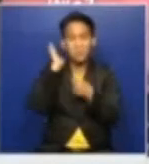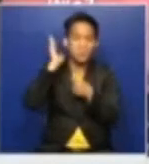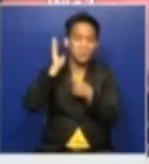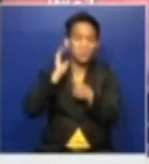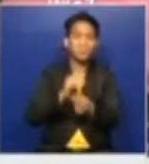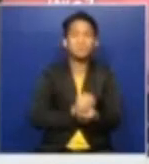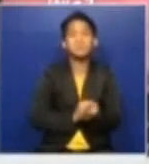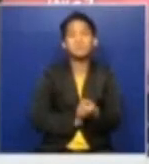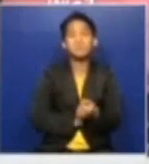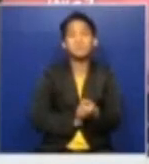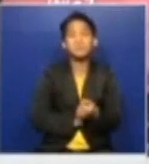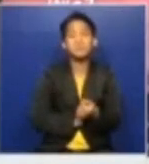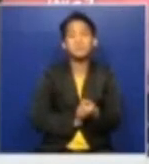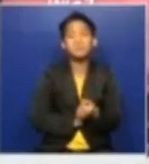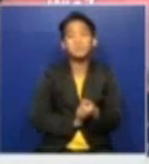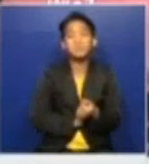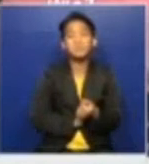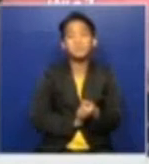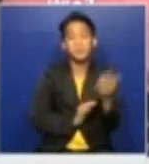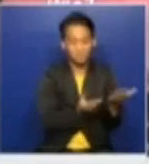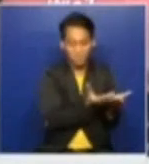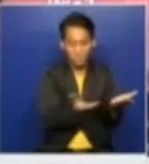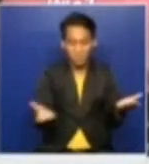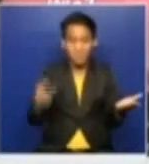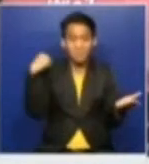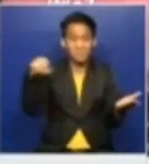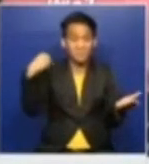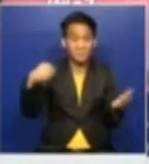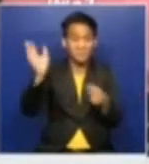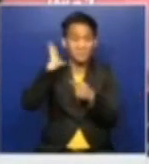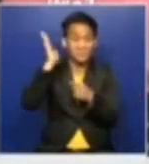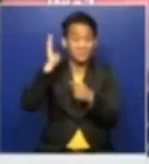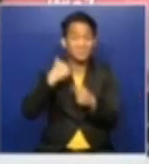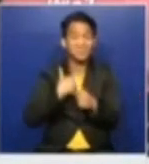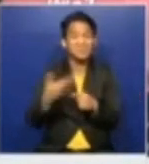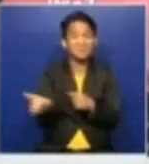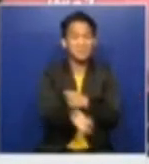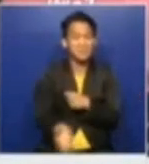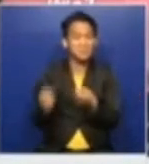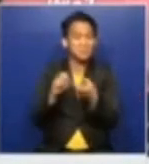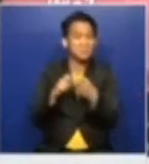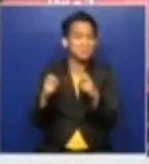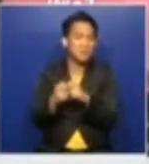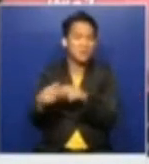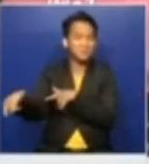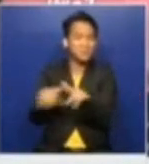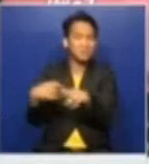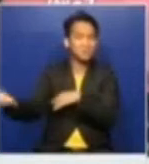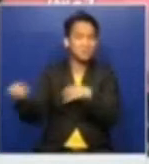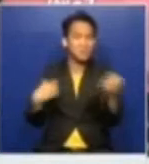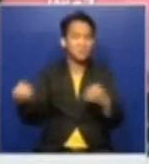าผู้แทนราษฎรทั้ง10ยัตติและทราบว่าจะมีอภิปรายเรียกว่าทุกคนรับปัญหามาหมดวันนี้เป็นนิมิตหม